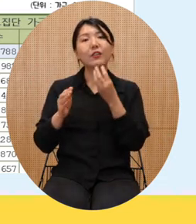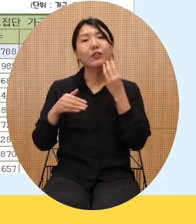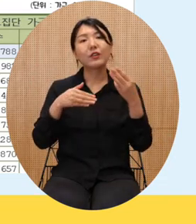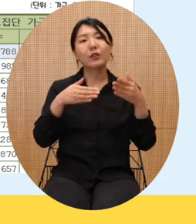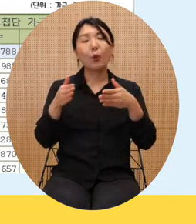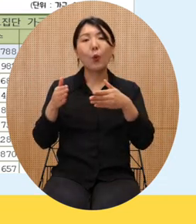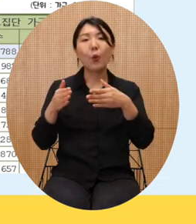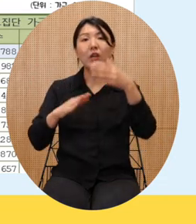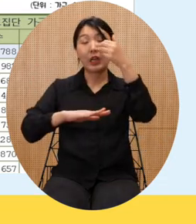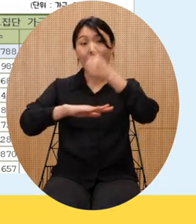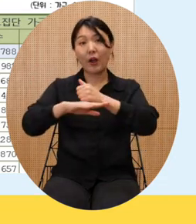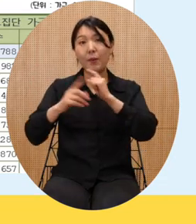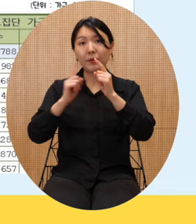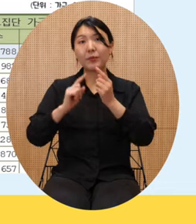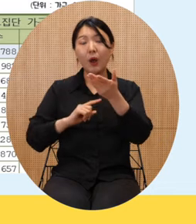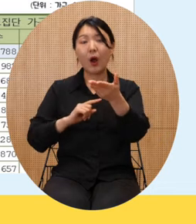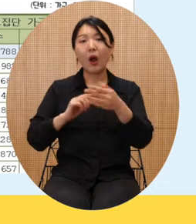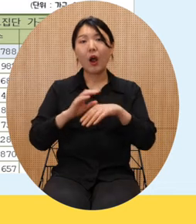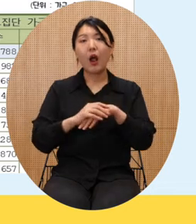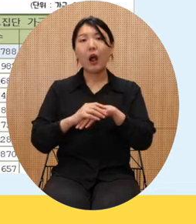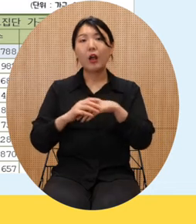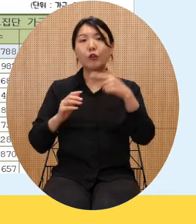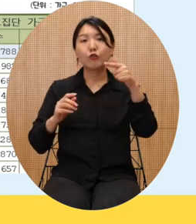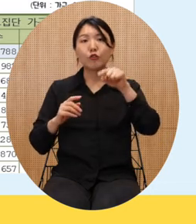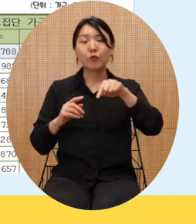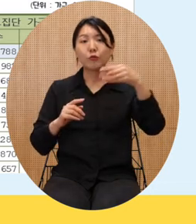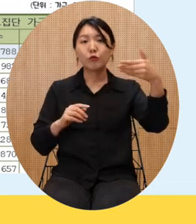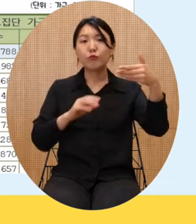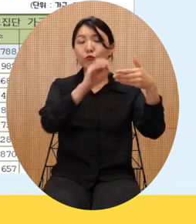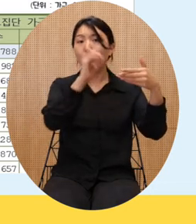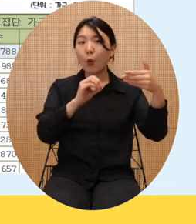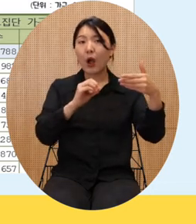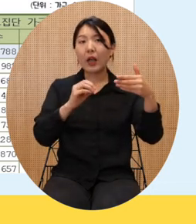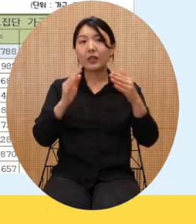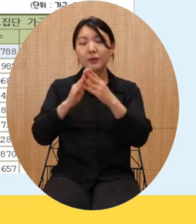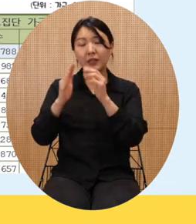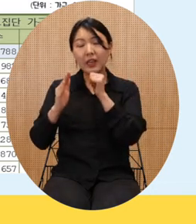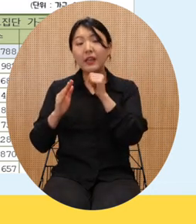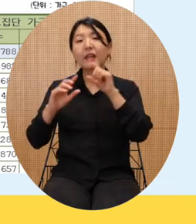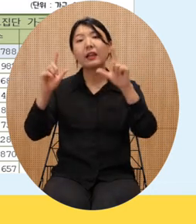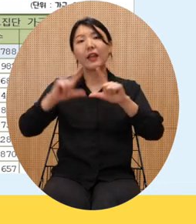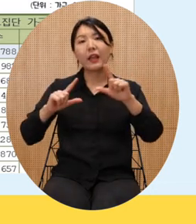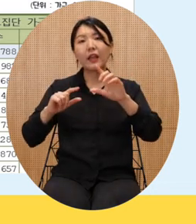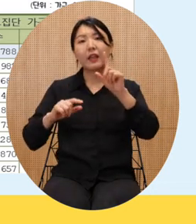실태 조사를 했고요. 그래서 경기도의 결과를 좀 말씀을 드리면 한